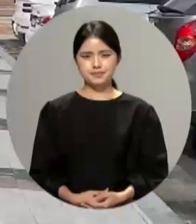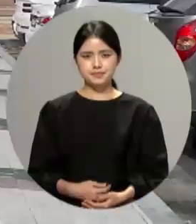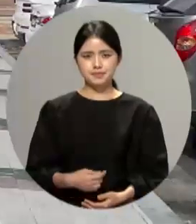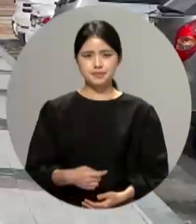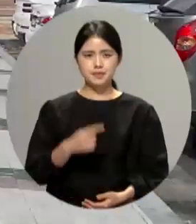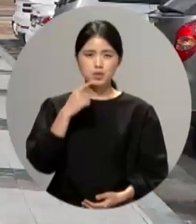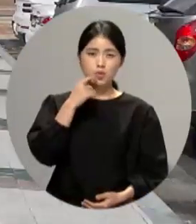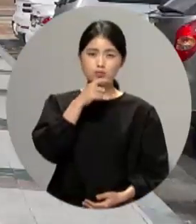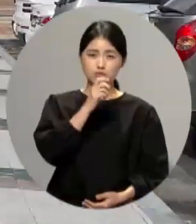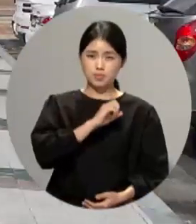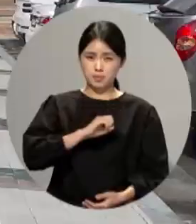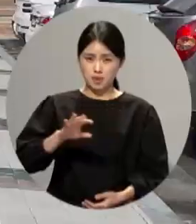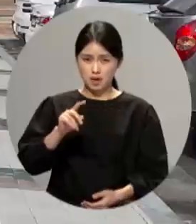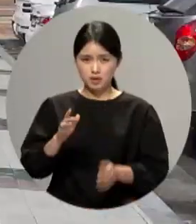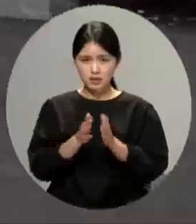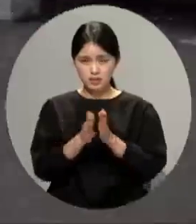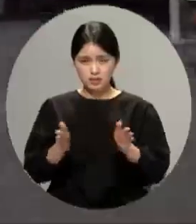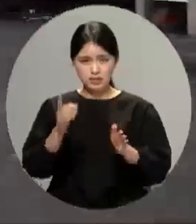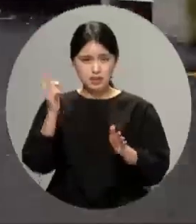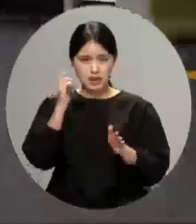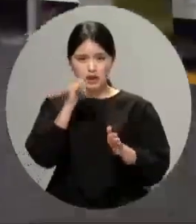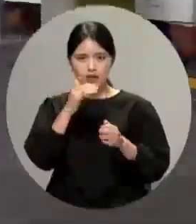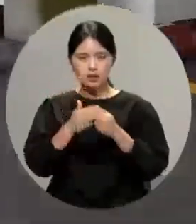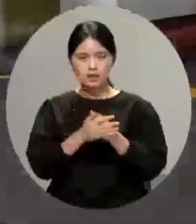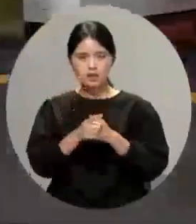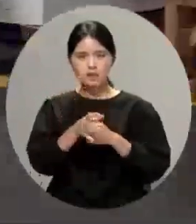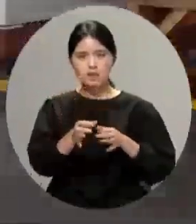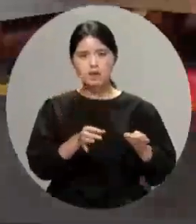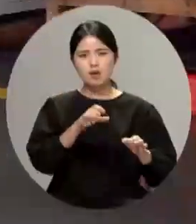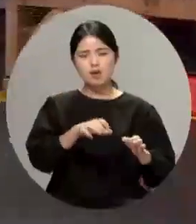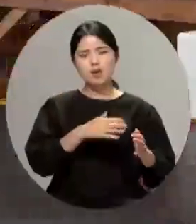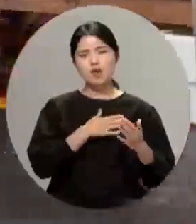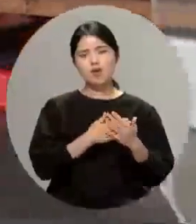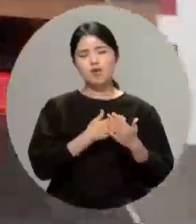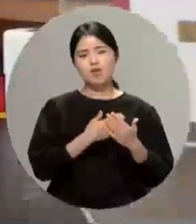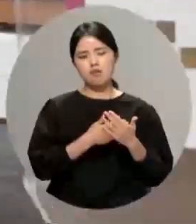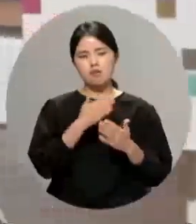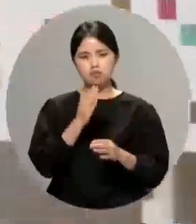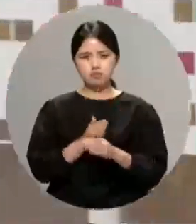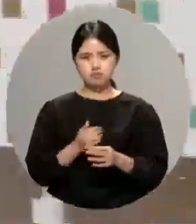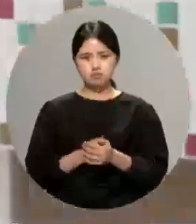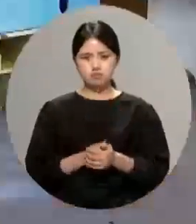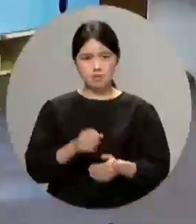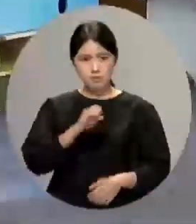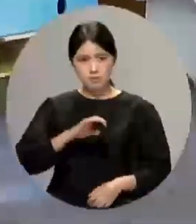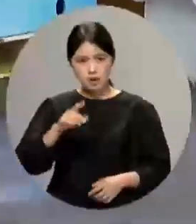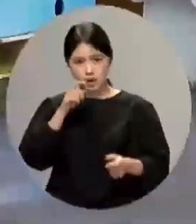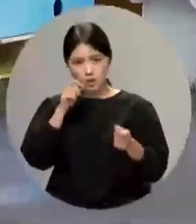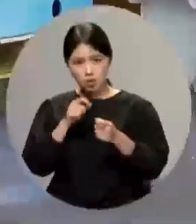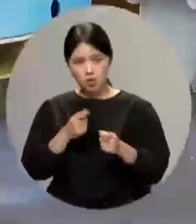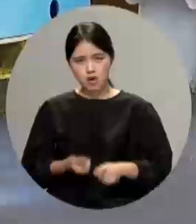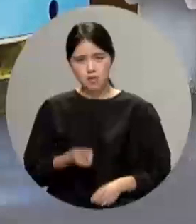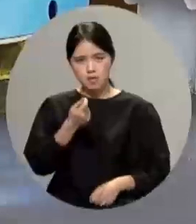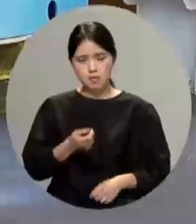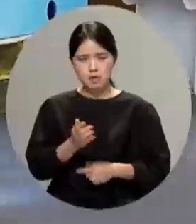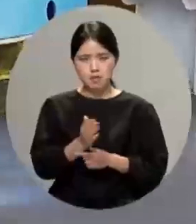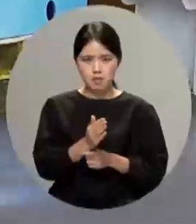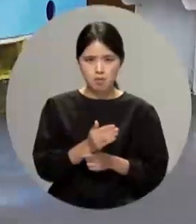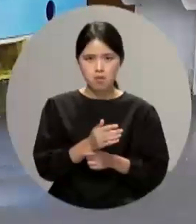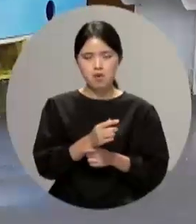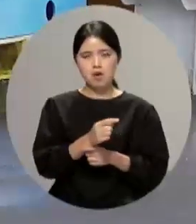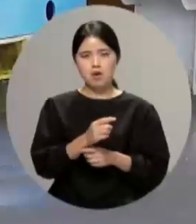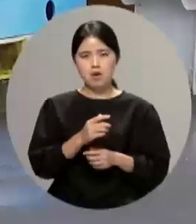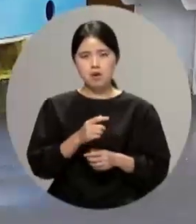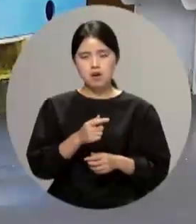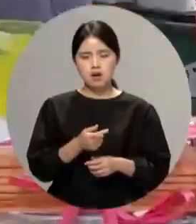오염수 방류가 시작된다는 소식에 수산물 시장은 불안감이 팽배했습니다. 방류에 앞서 서둘러 조기와 갈치 등